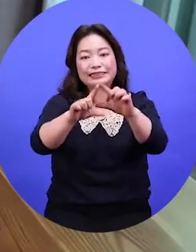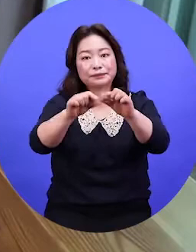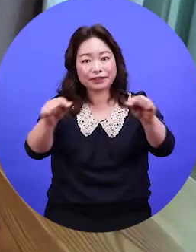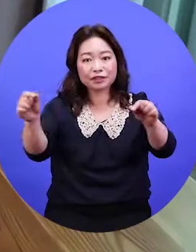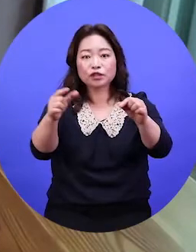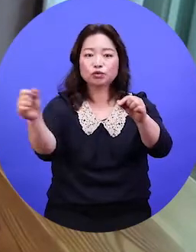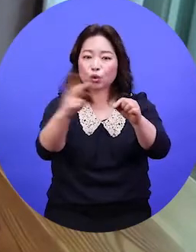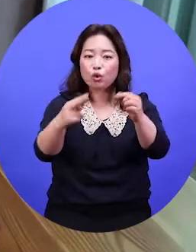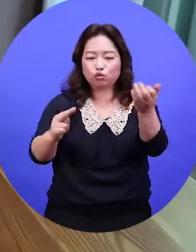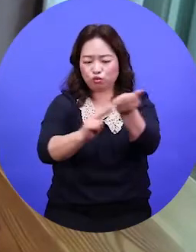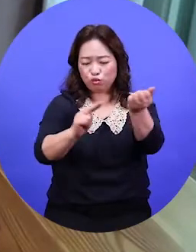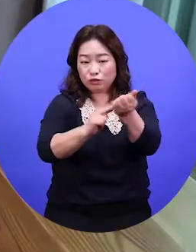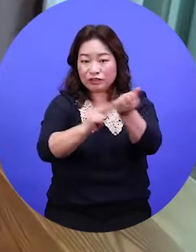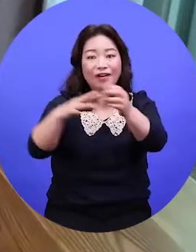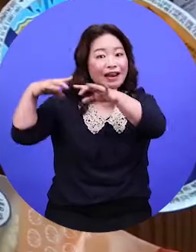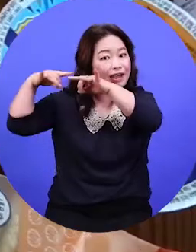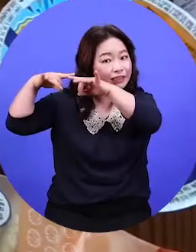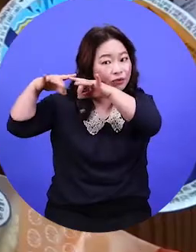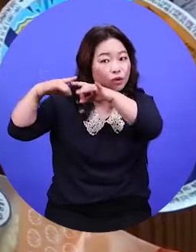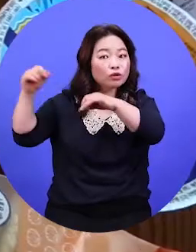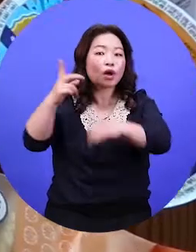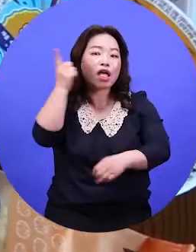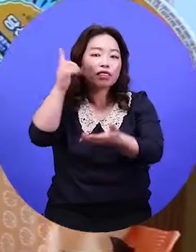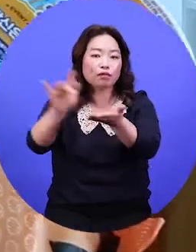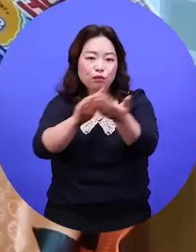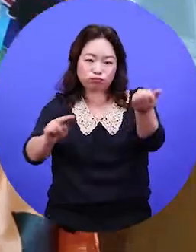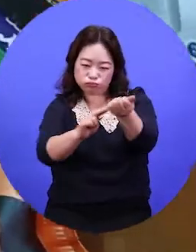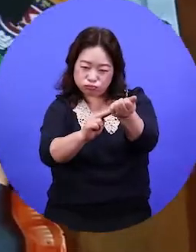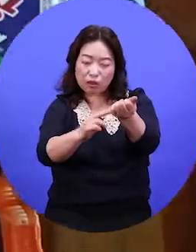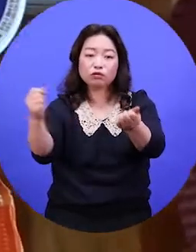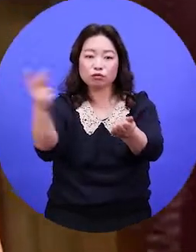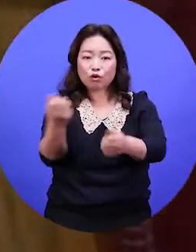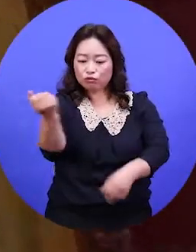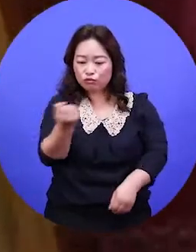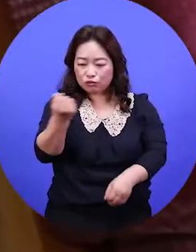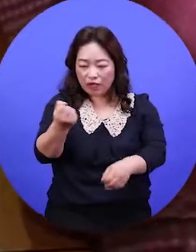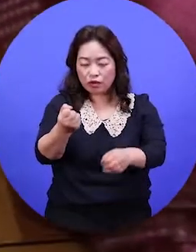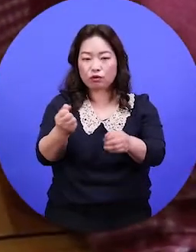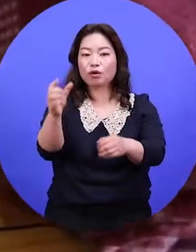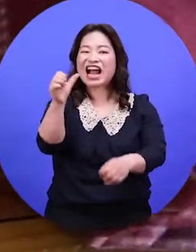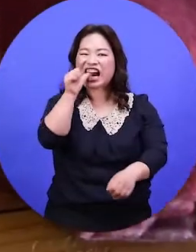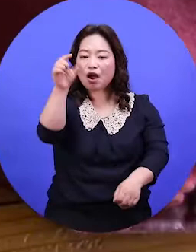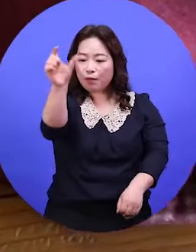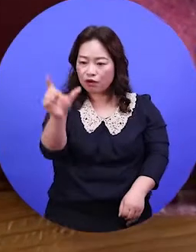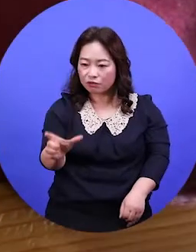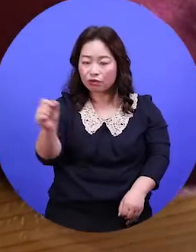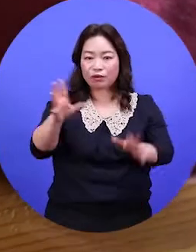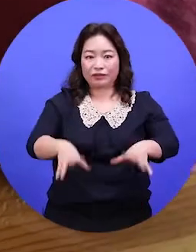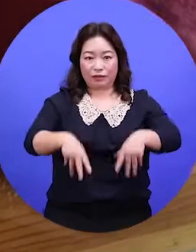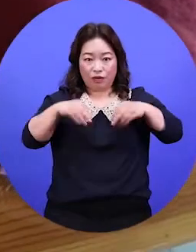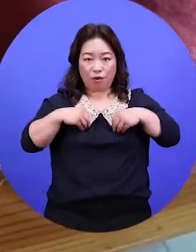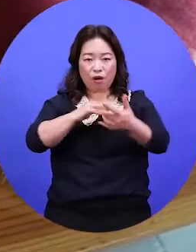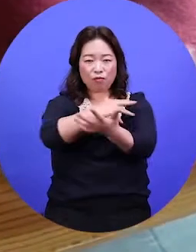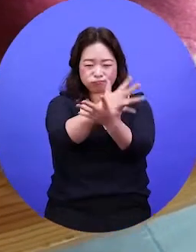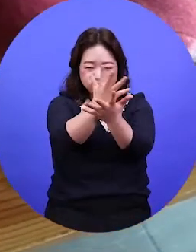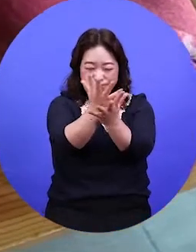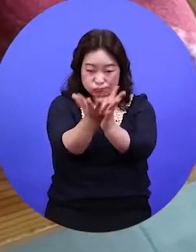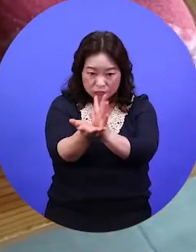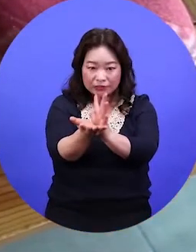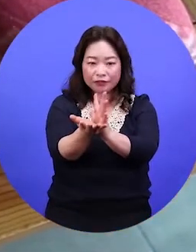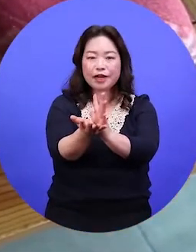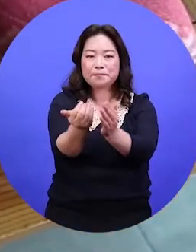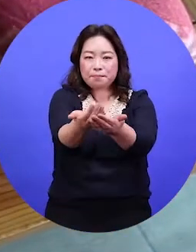비상식량, 충전식 휴대용 라디오, 핸드폰 충전기, 휴대용 버너, 연료, 담요 등